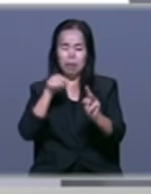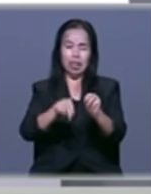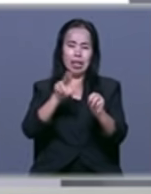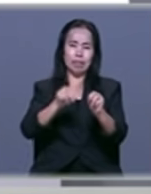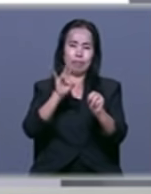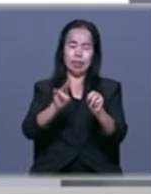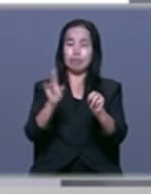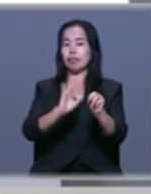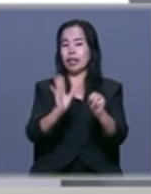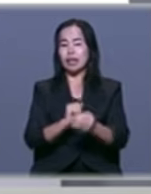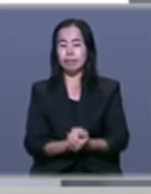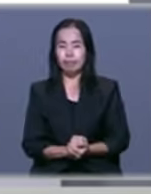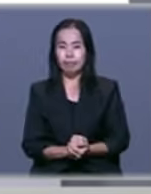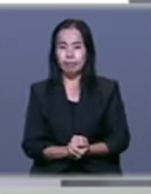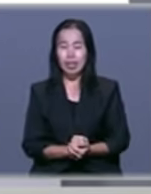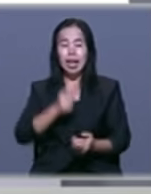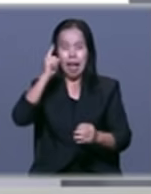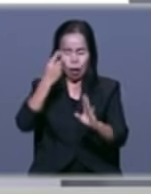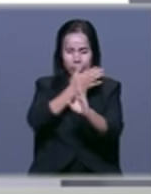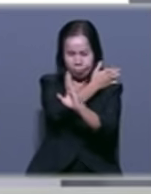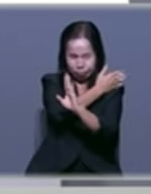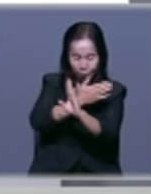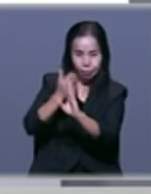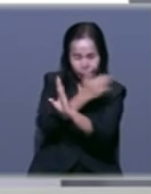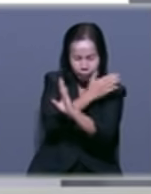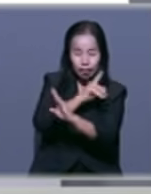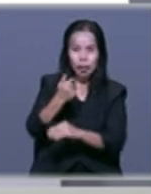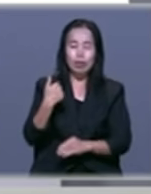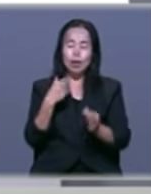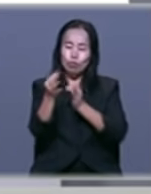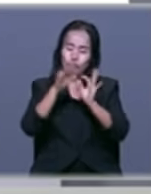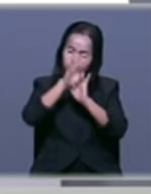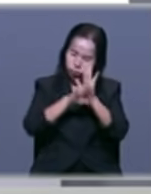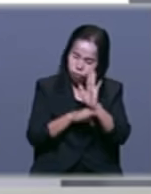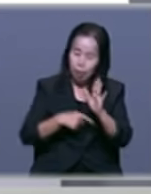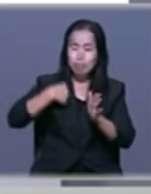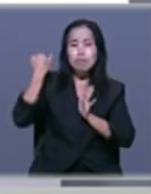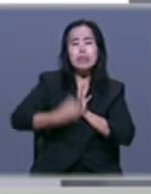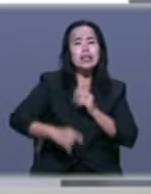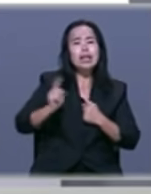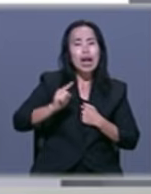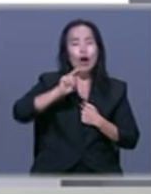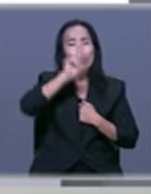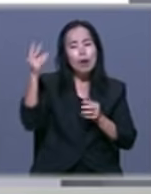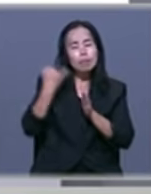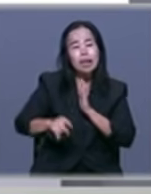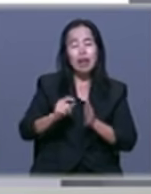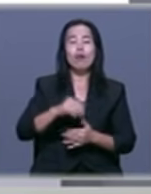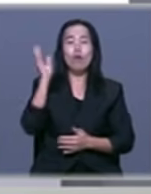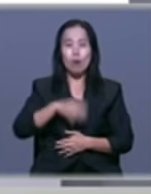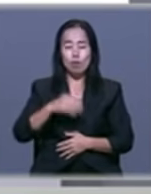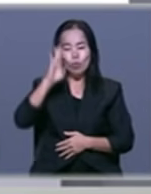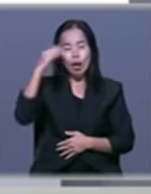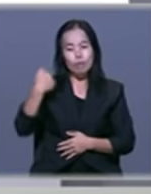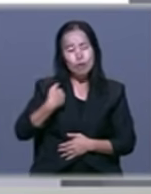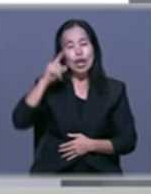ค่ะ ย้อนไปดูอีกนิดนึงนะฮะตอนที่เขาบรรยายความผิดเนี่ยเขาบอกว่าเนี่ยบริษัทยังคงมีการนำเสน